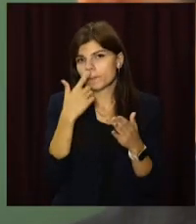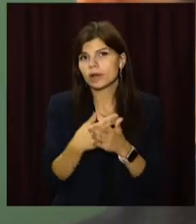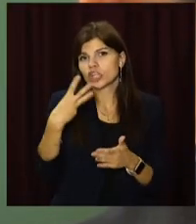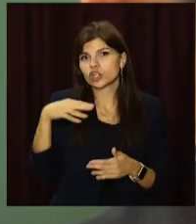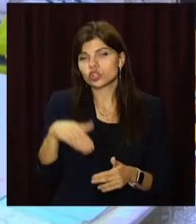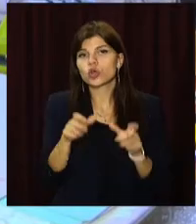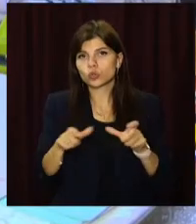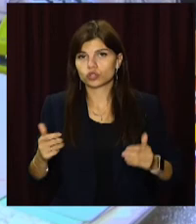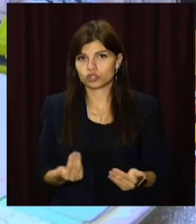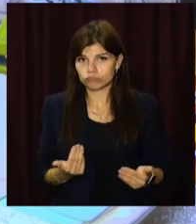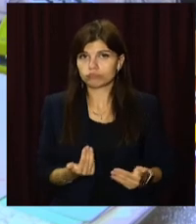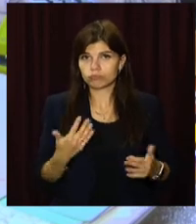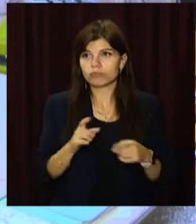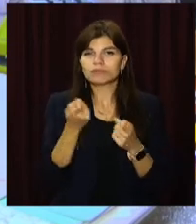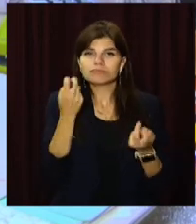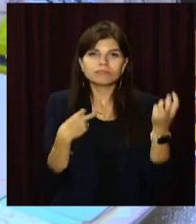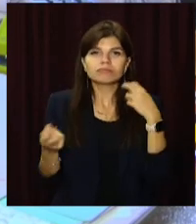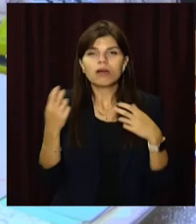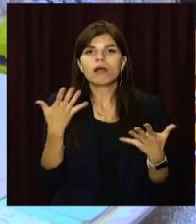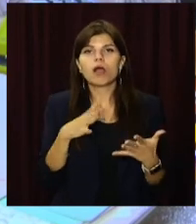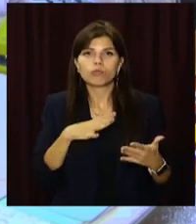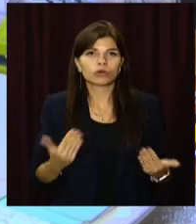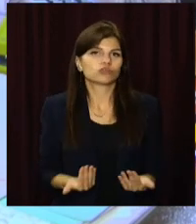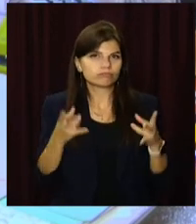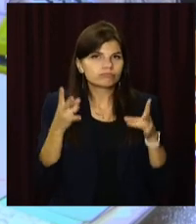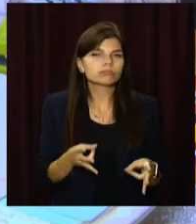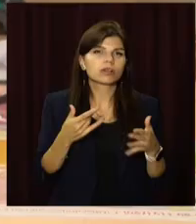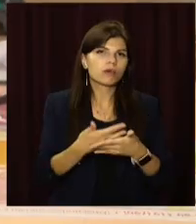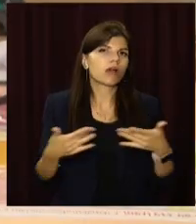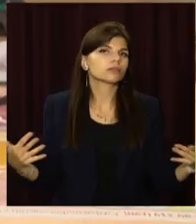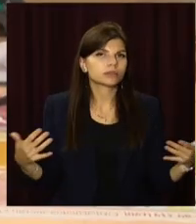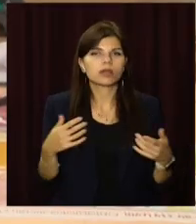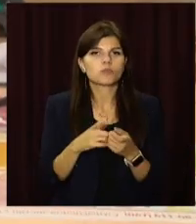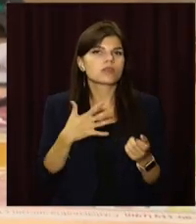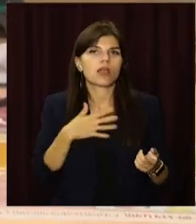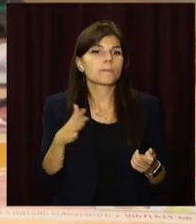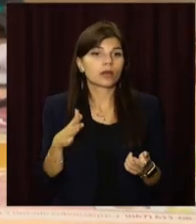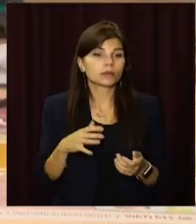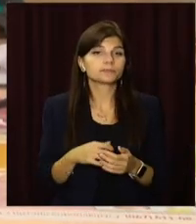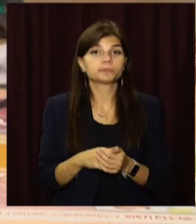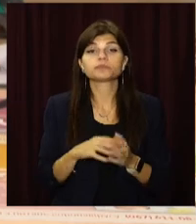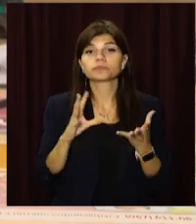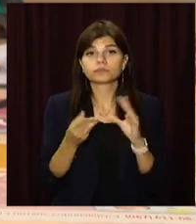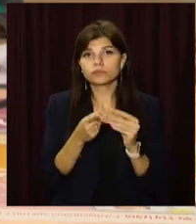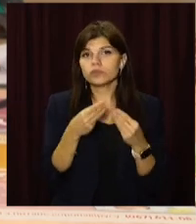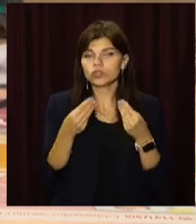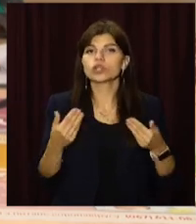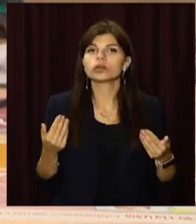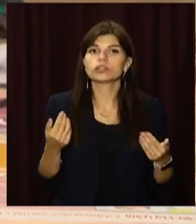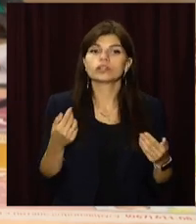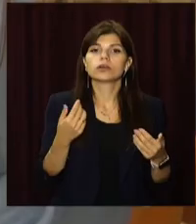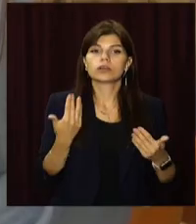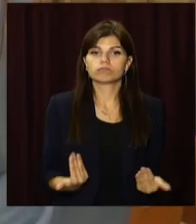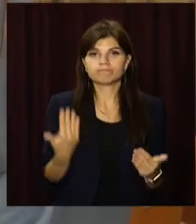30 тисячам мешканців Дніпропетровщини, які переживали негаразди, говорить керівниця закладу Маріанна Міщенко. Зокрема, надавали житло у